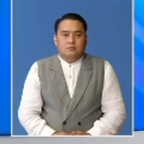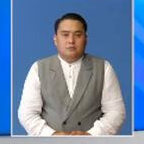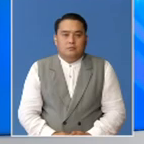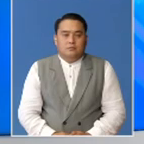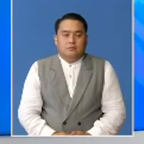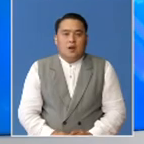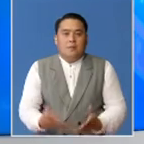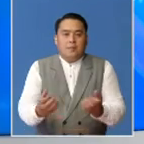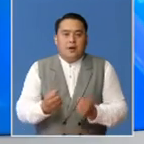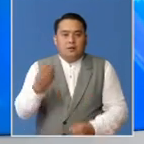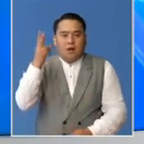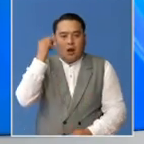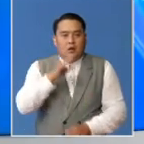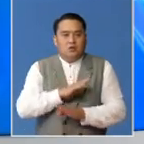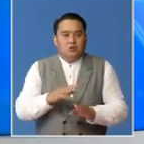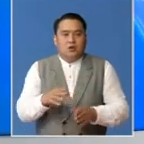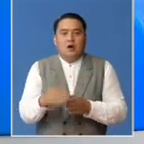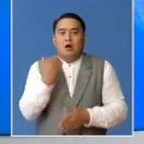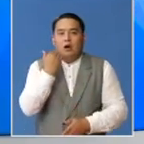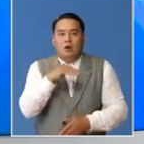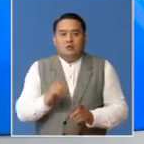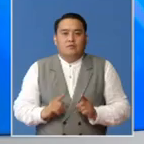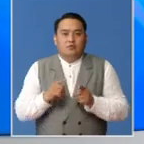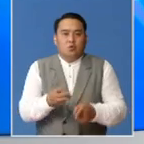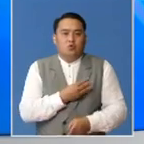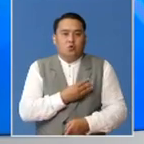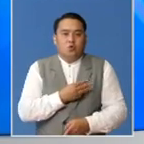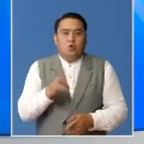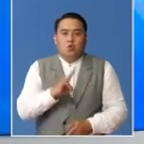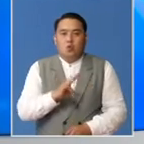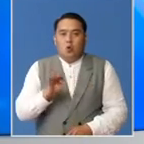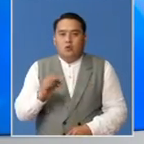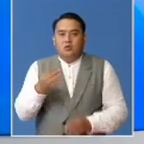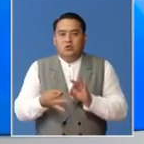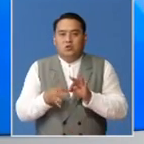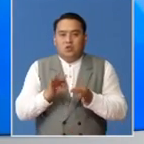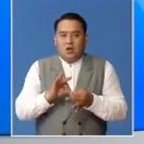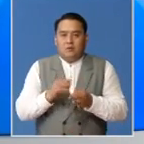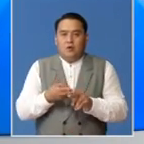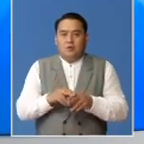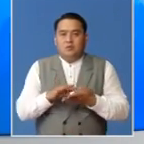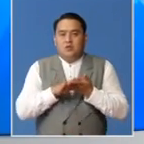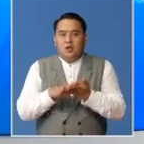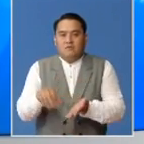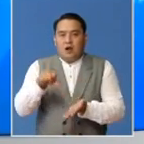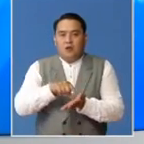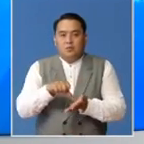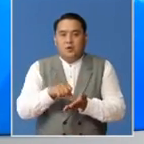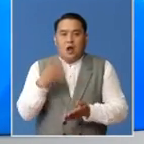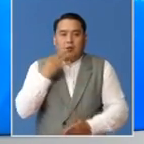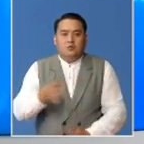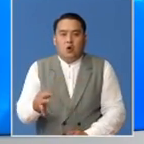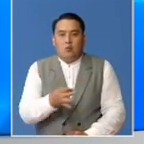Брать не количеством, а качеством. Отбор желающих вступить в ряды Нур-Отана станет более тщательным. С таким заявлением выступили